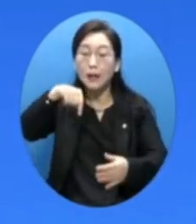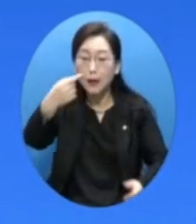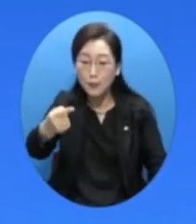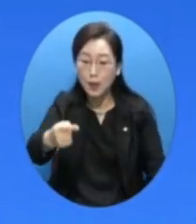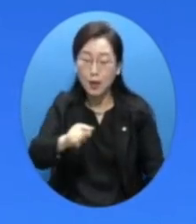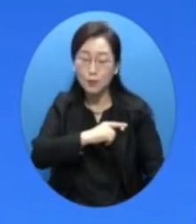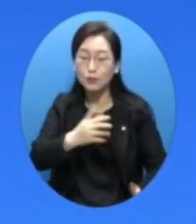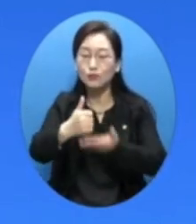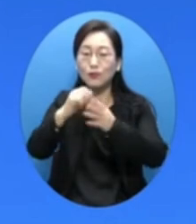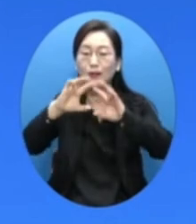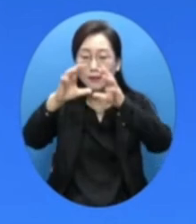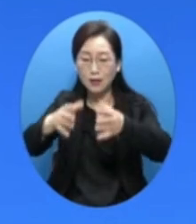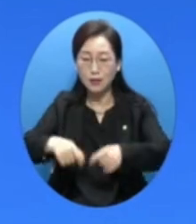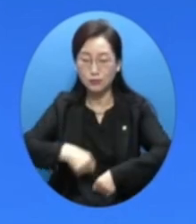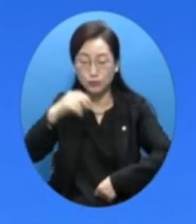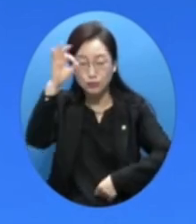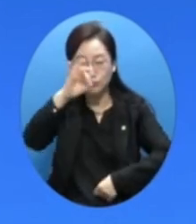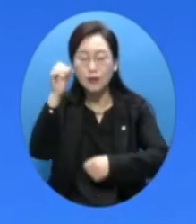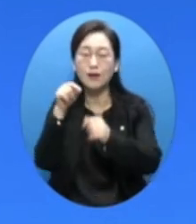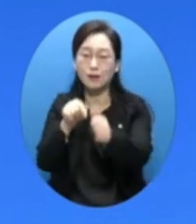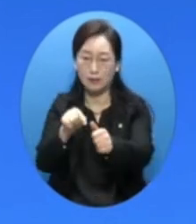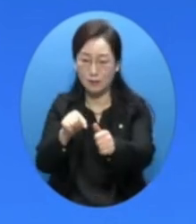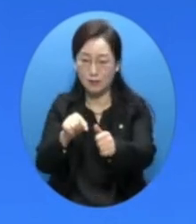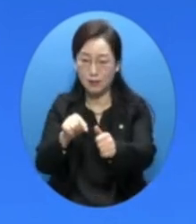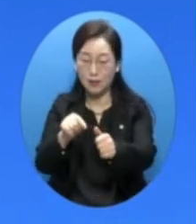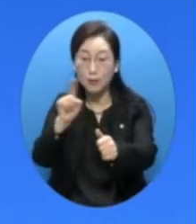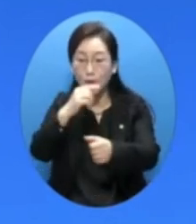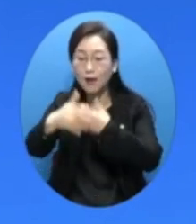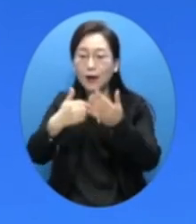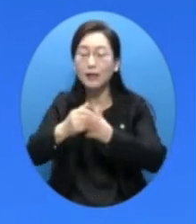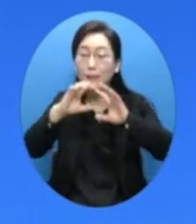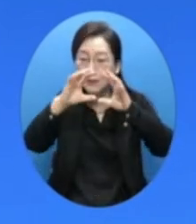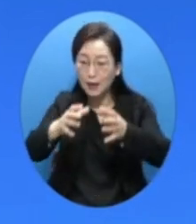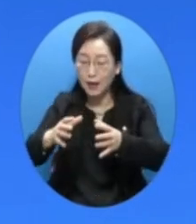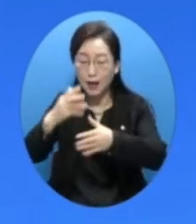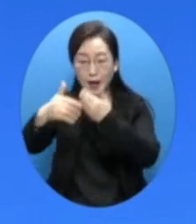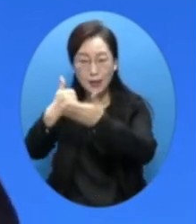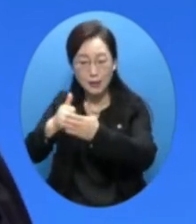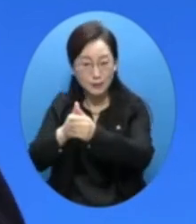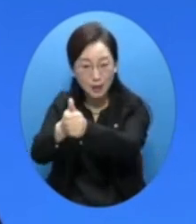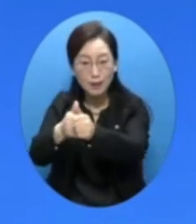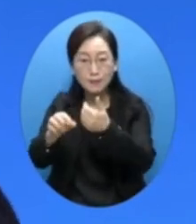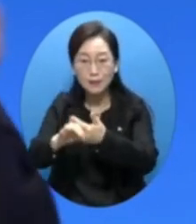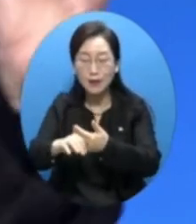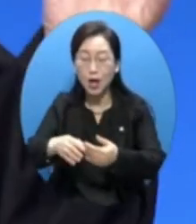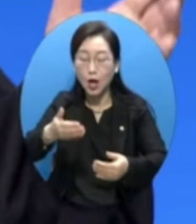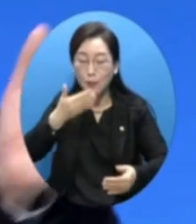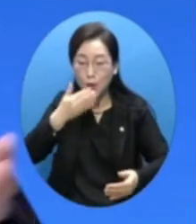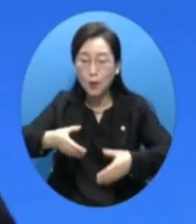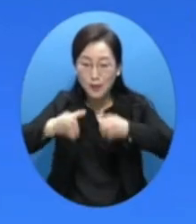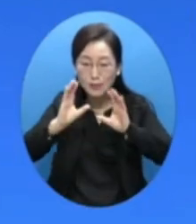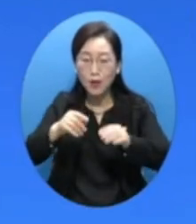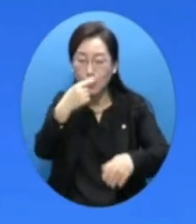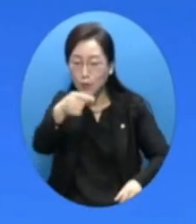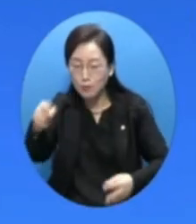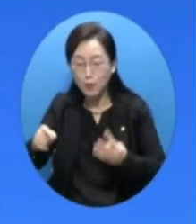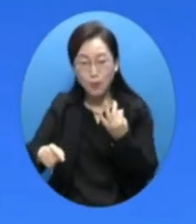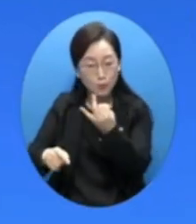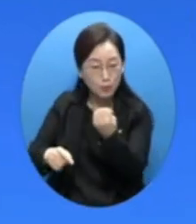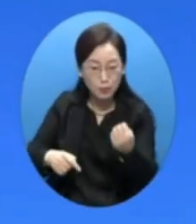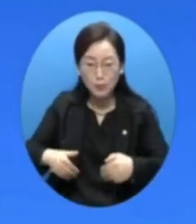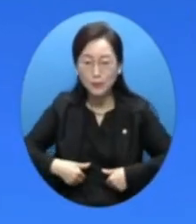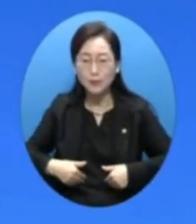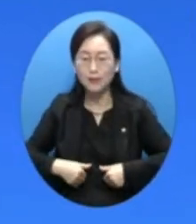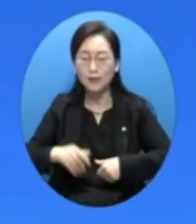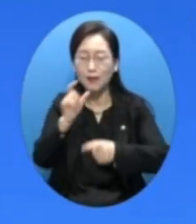그의 나라와 그의 의를 구하라고 말씀하셨습니다 먼저 하나님 나라와 하나님의 의를 구하면 먹을 거 마실 거 필요한 모든 것을 너에게 토하여